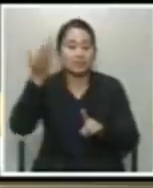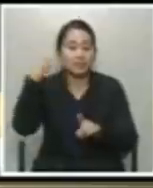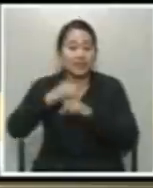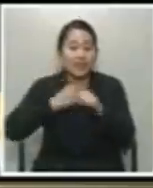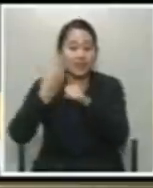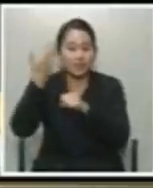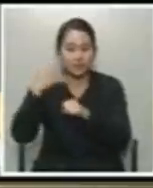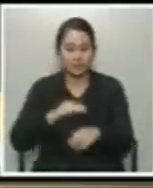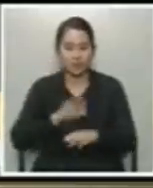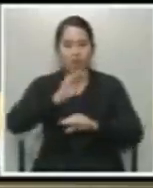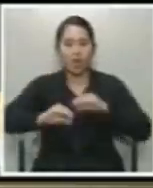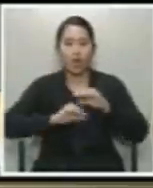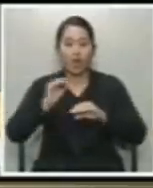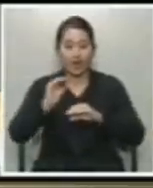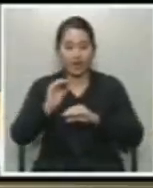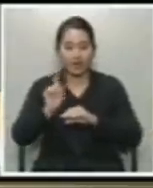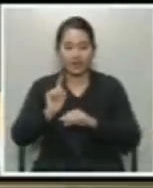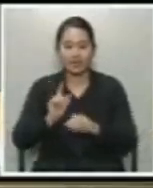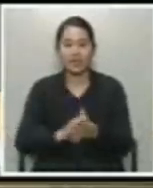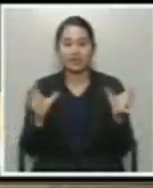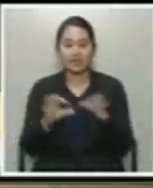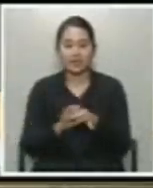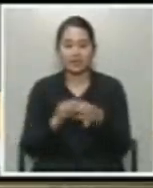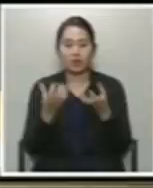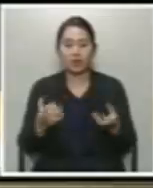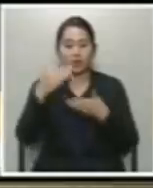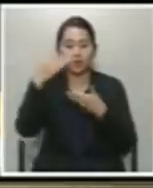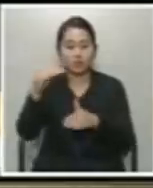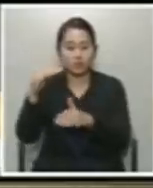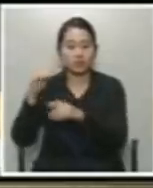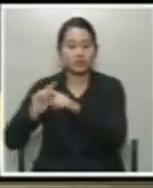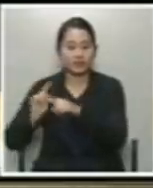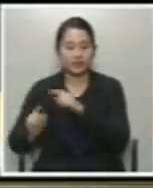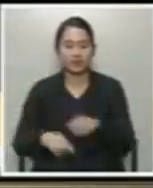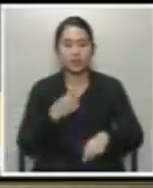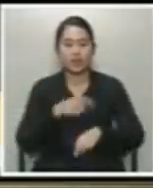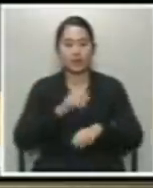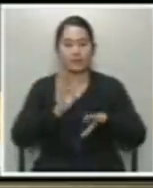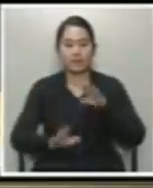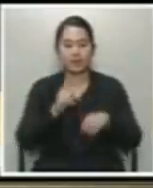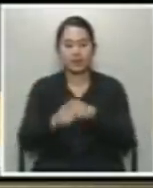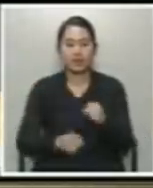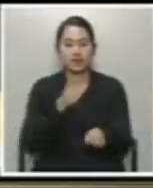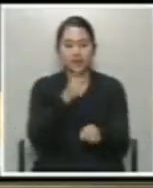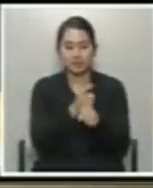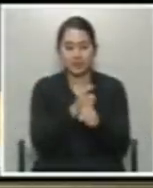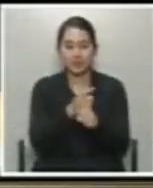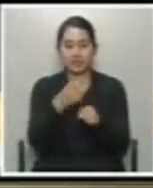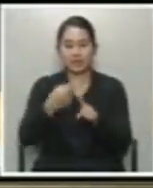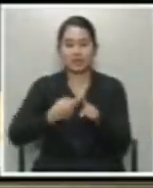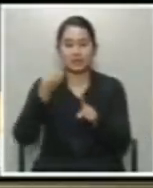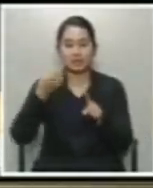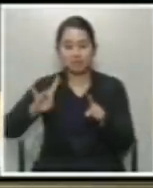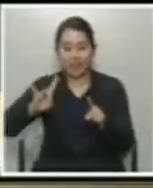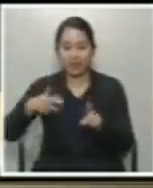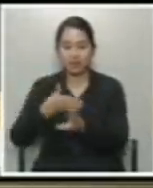ครับโครงการที่เป็นโครงการโลจิสติกนี่โดยปกติใช้เวลาประมาณปีถึง18เดือนก่อนจะเห็